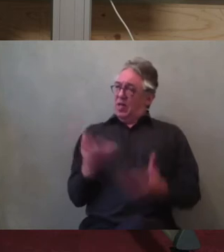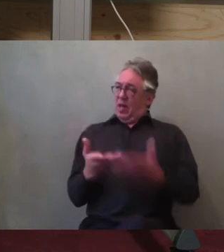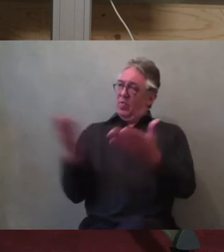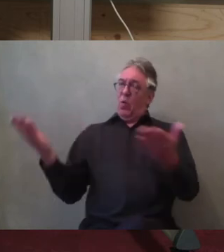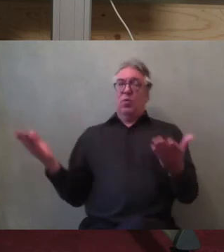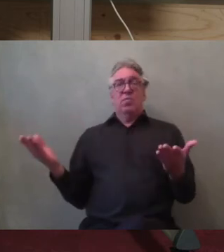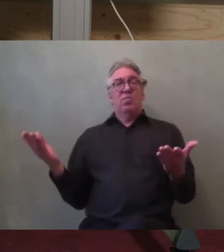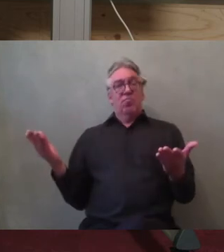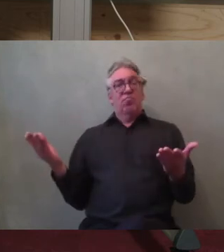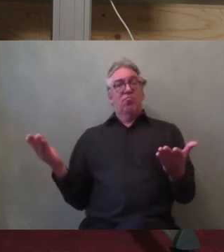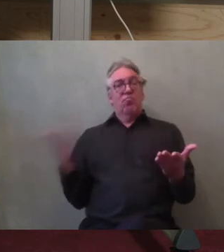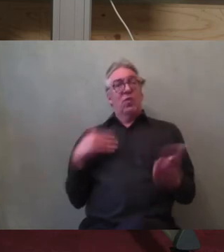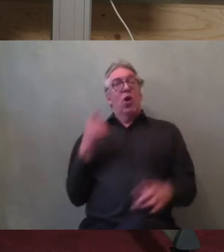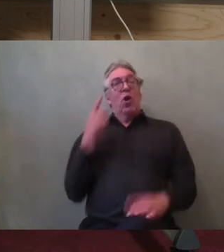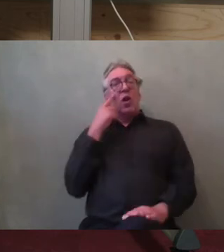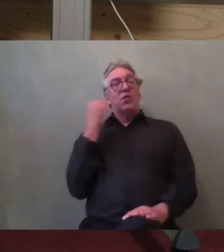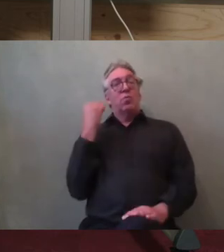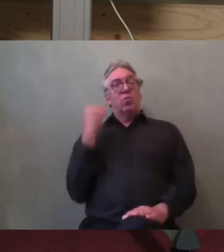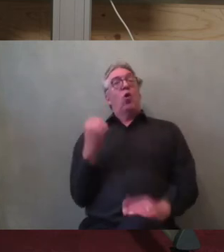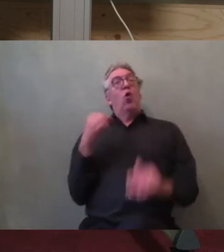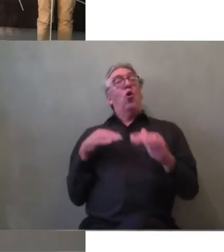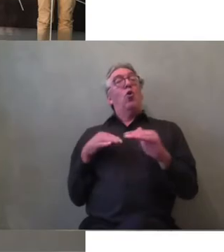mogelijkheid biedt om toegang te verlenen. Volgende.